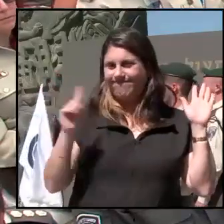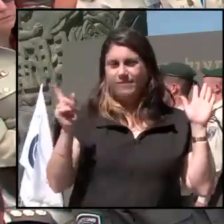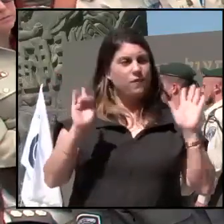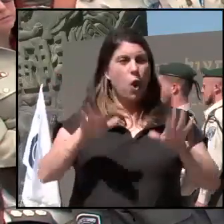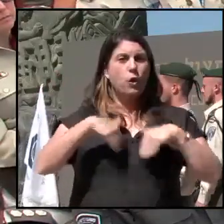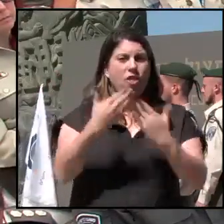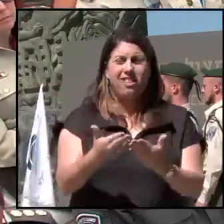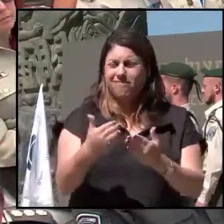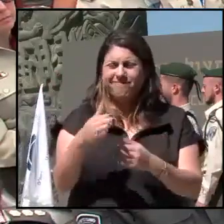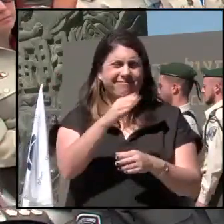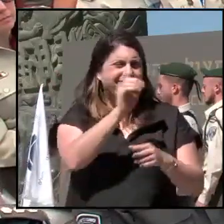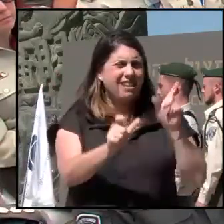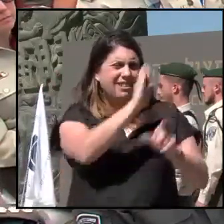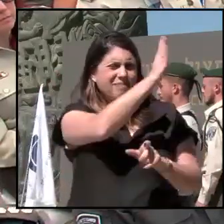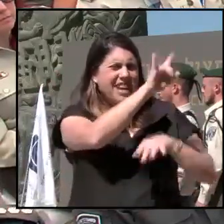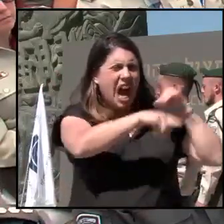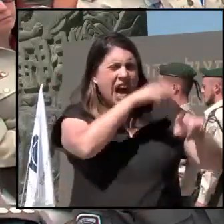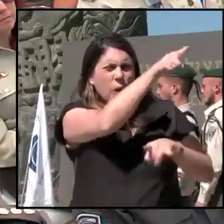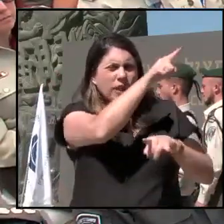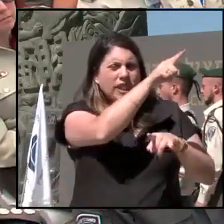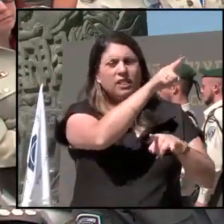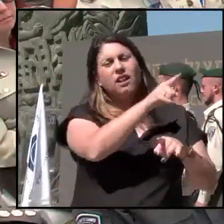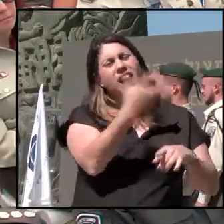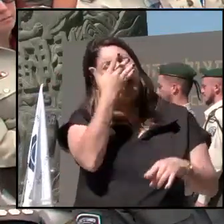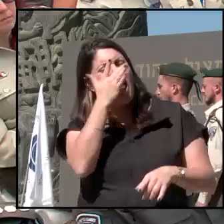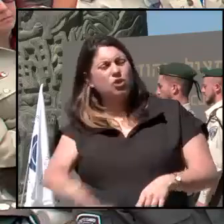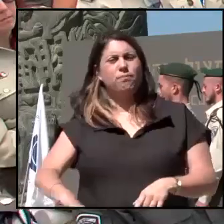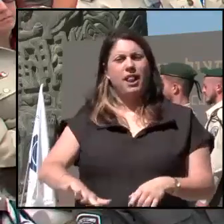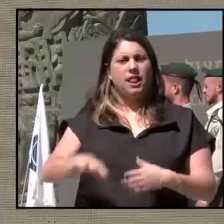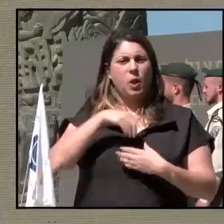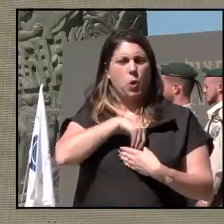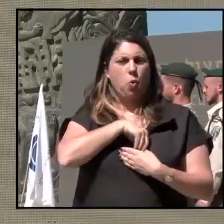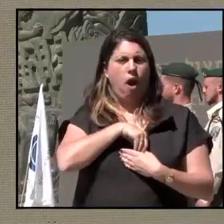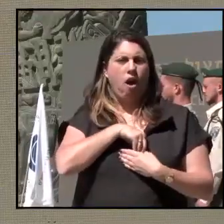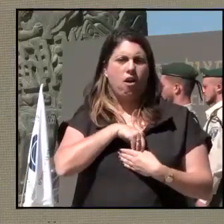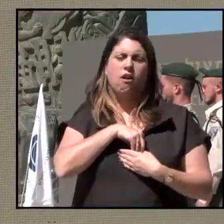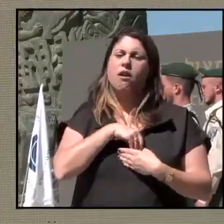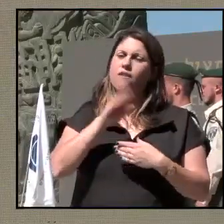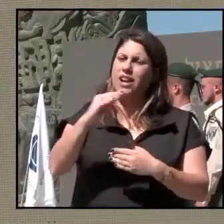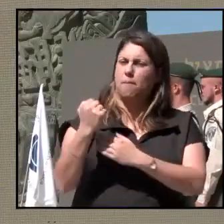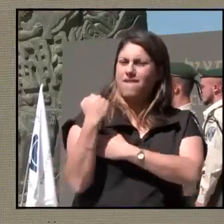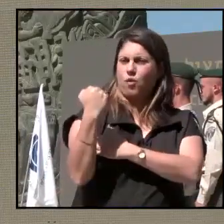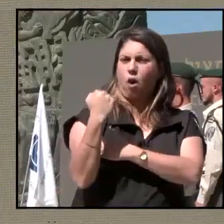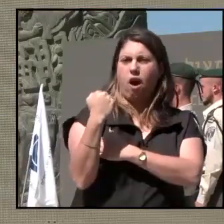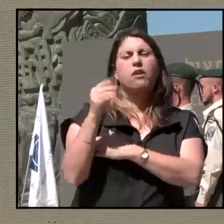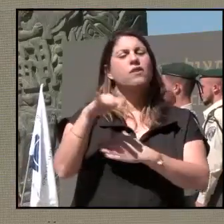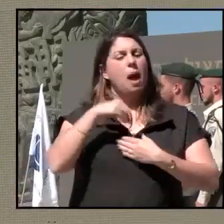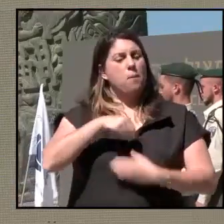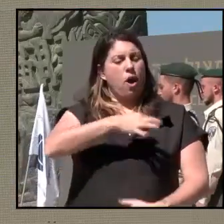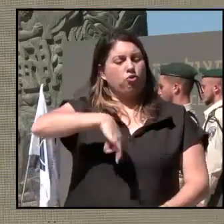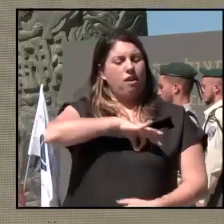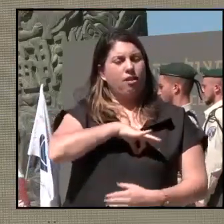נותנים לחיות האדם להשפיל את רוחם ואת גבורתם, את רוחנו ואת